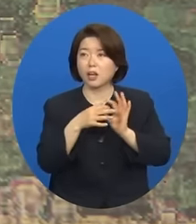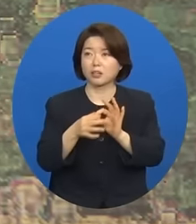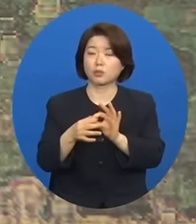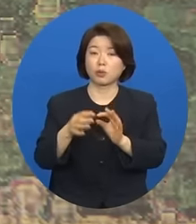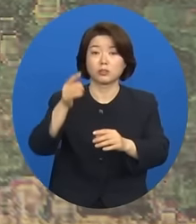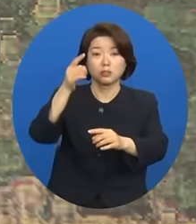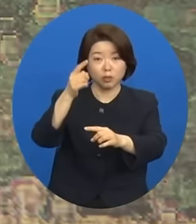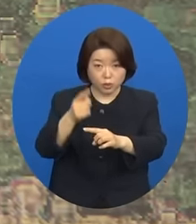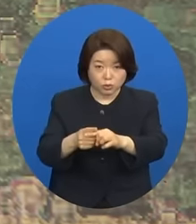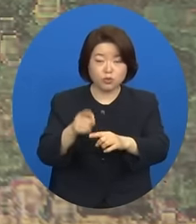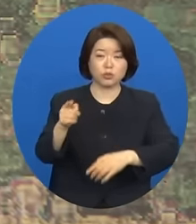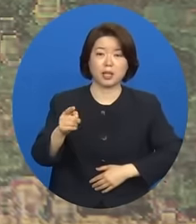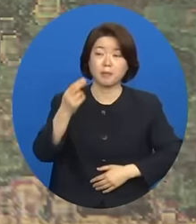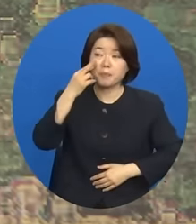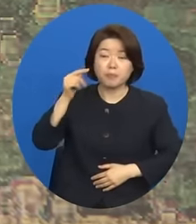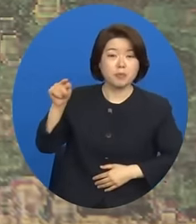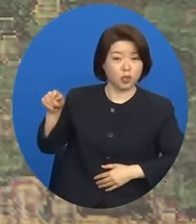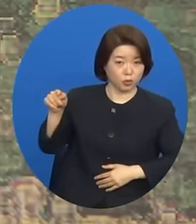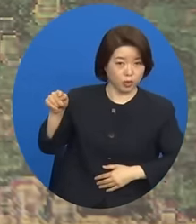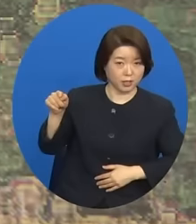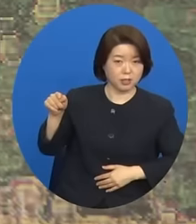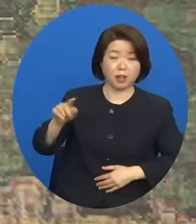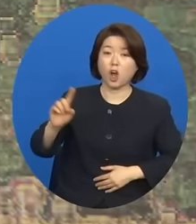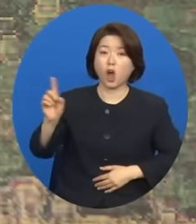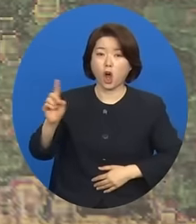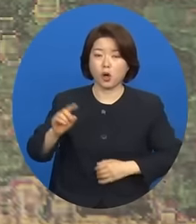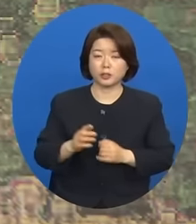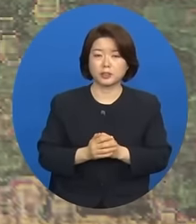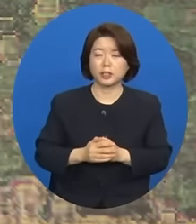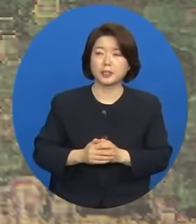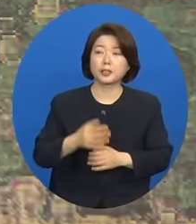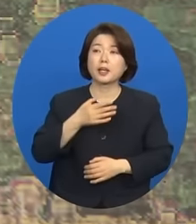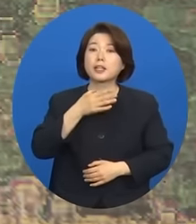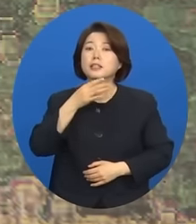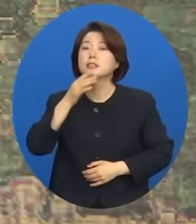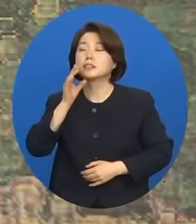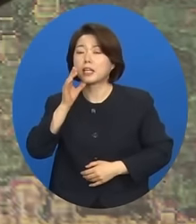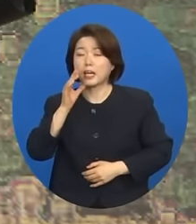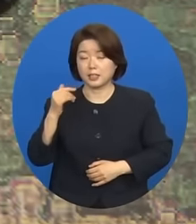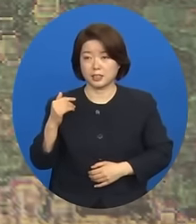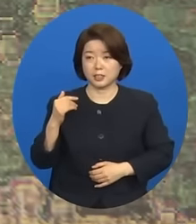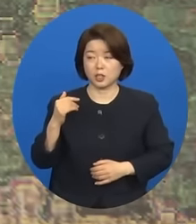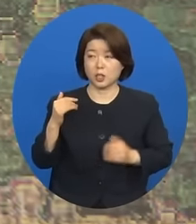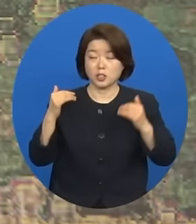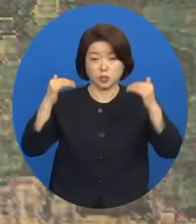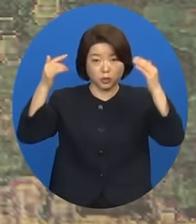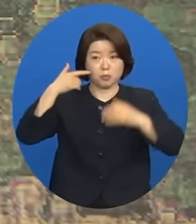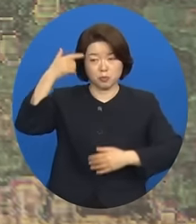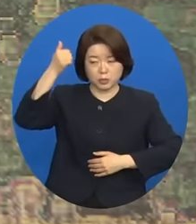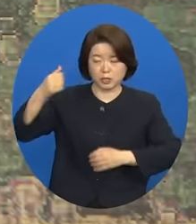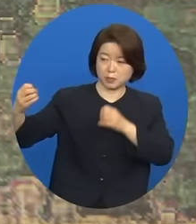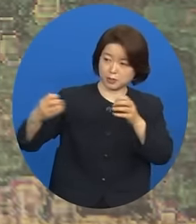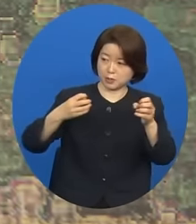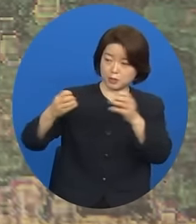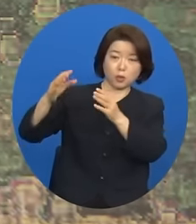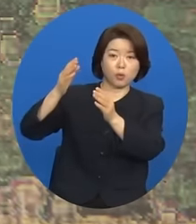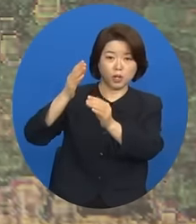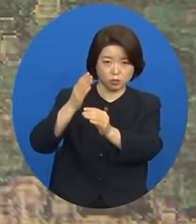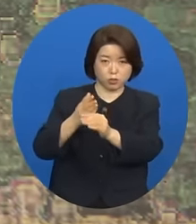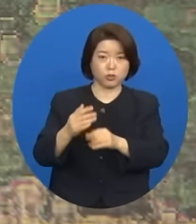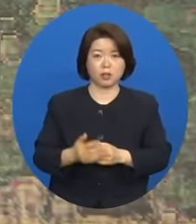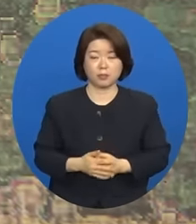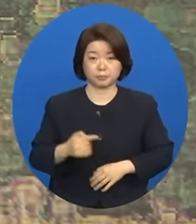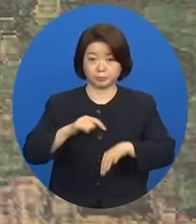중에 그곳에서 이제 그 어떤 시니어 목사님이죠. 나이가 좀 드신 목사님이 저와 대화를 하다가 제가 이런